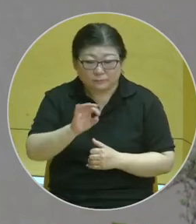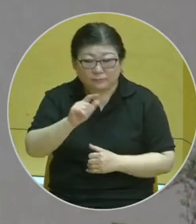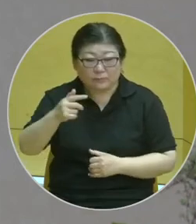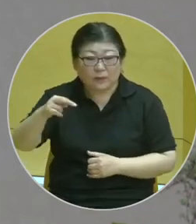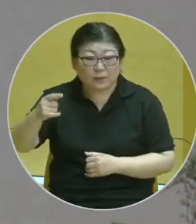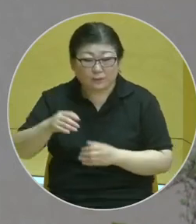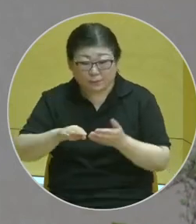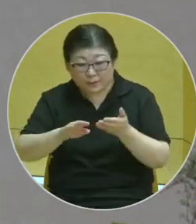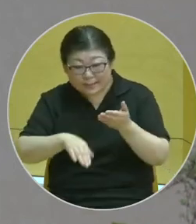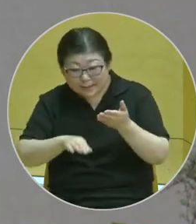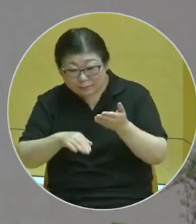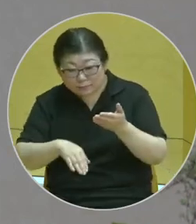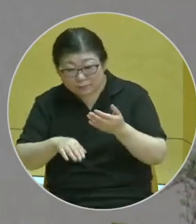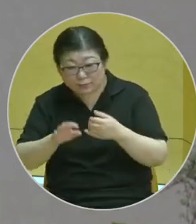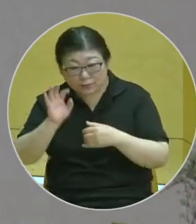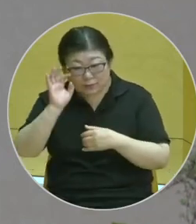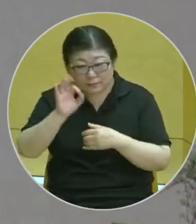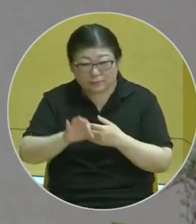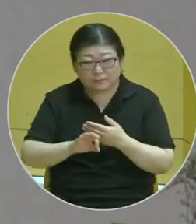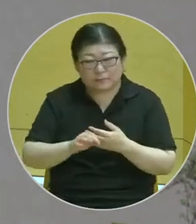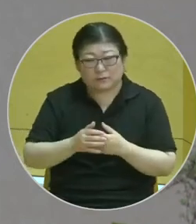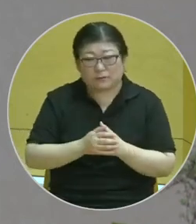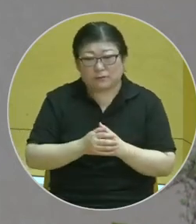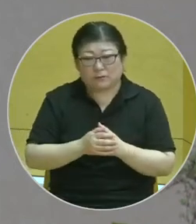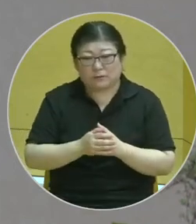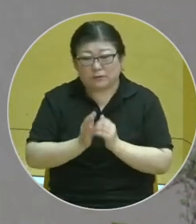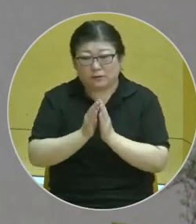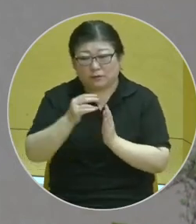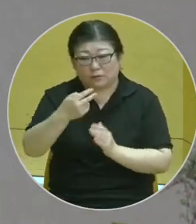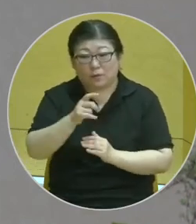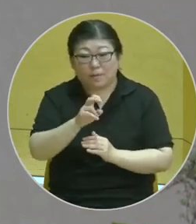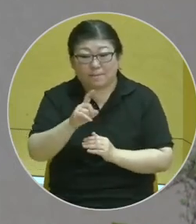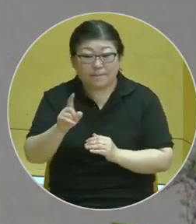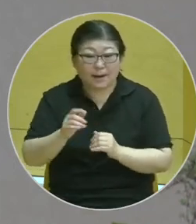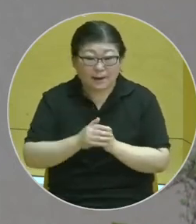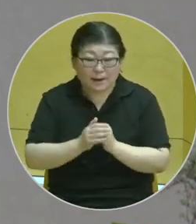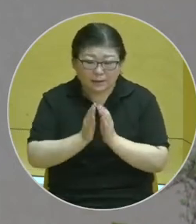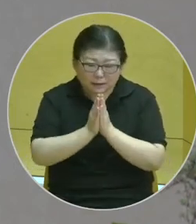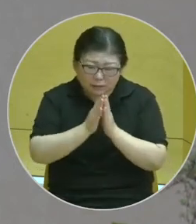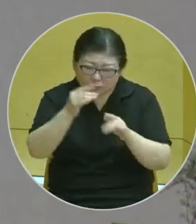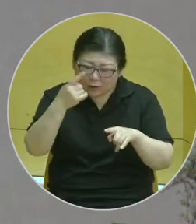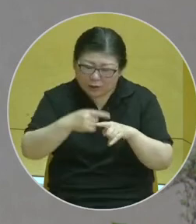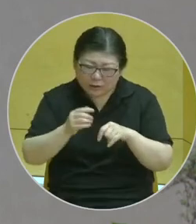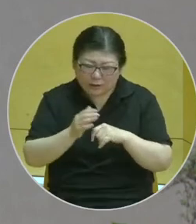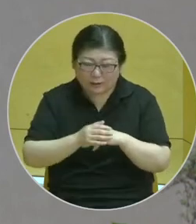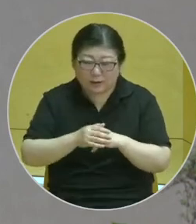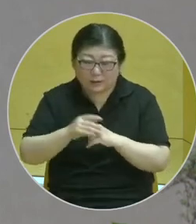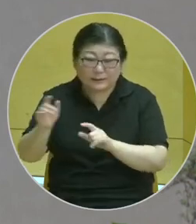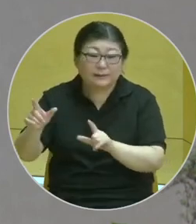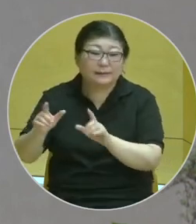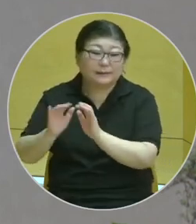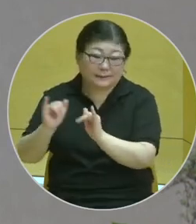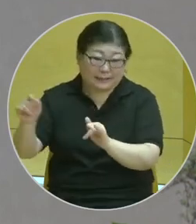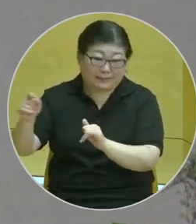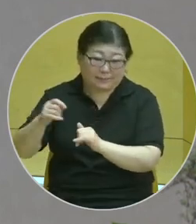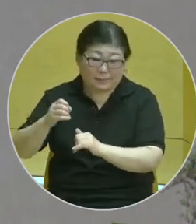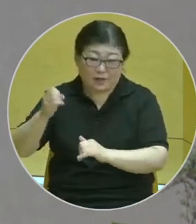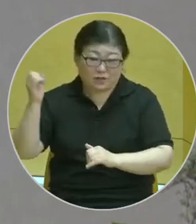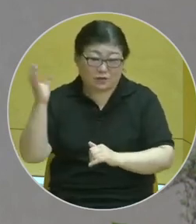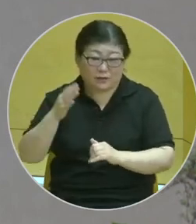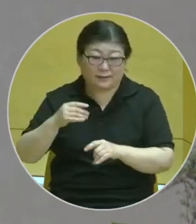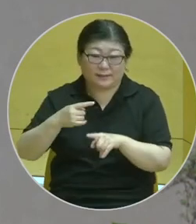라는 곳에 가면 도마가 기도하다가 원주민이 던진 창에 맞아서 죽었다 그러거든요